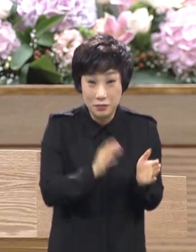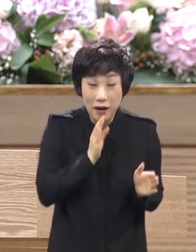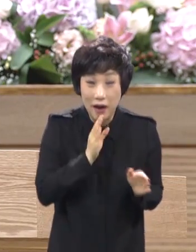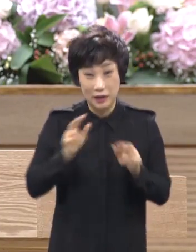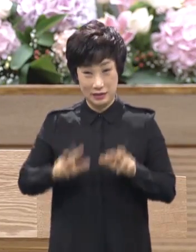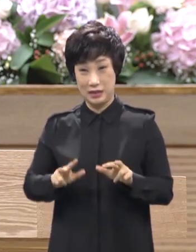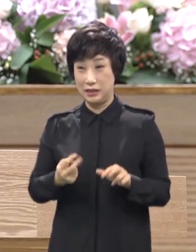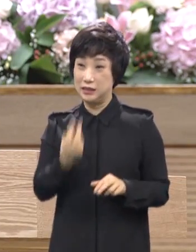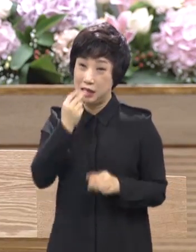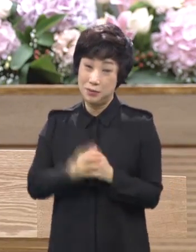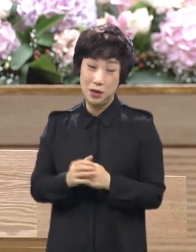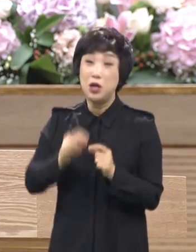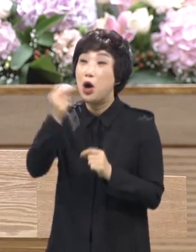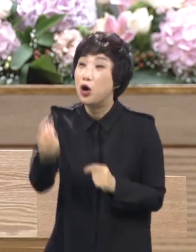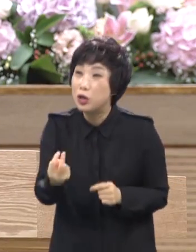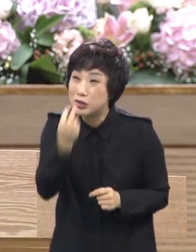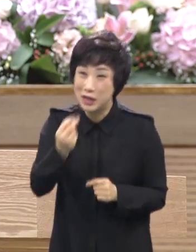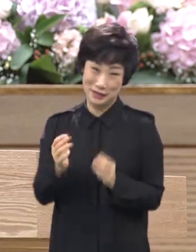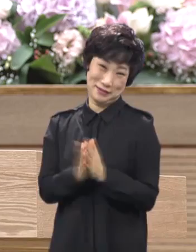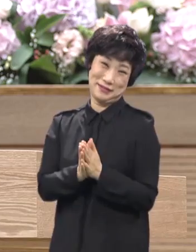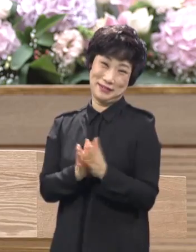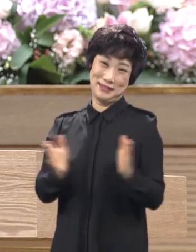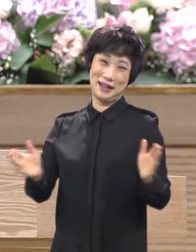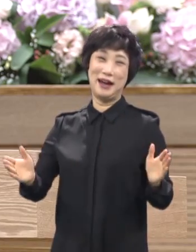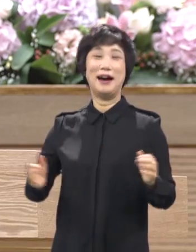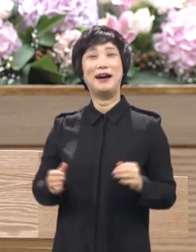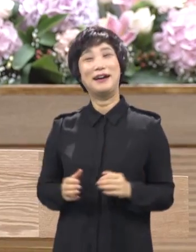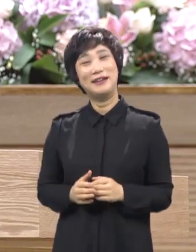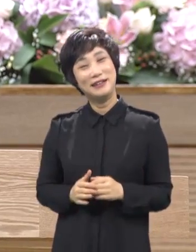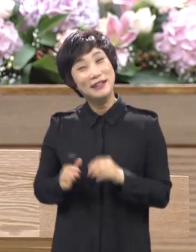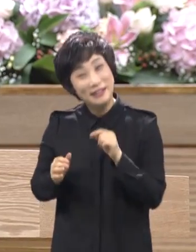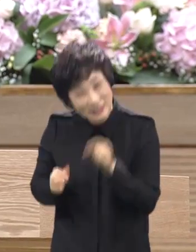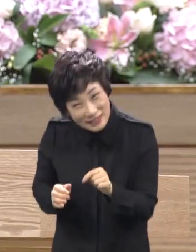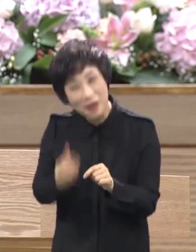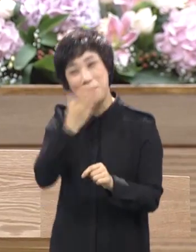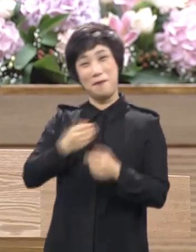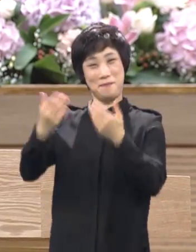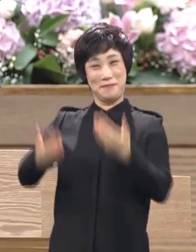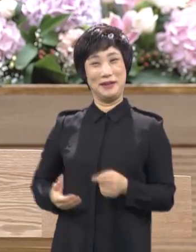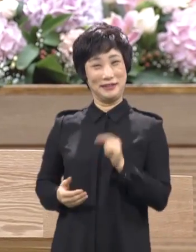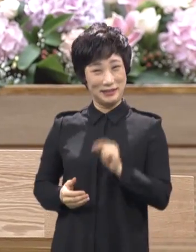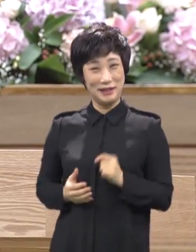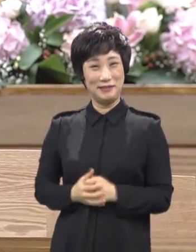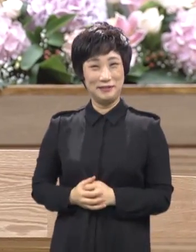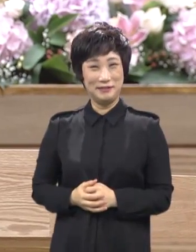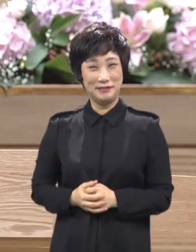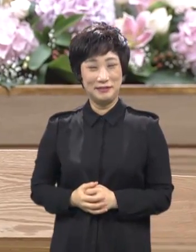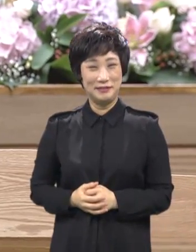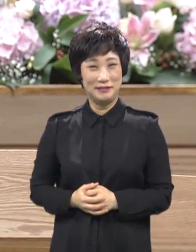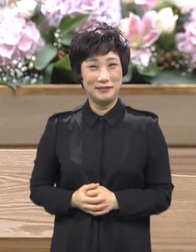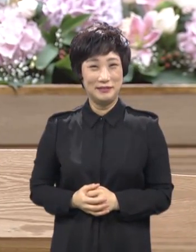이제 생명과 영생이 역사하게 된다. 이 자가 복 있다.